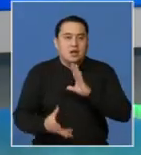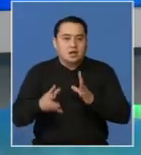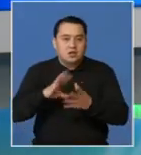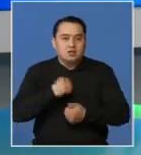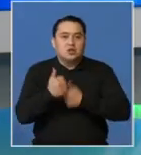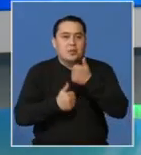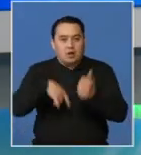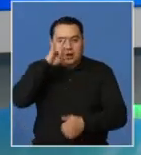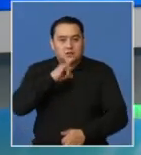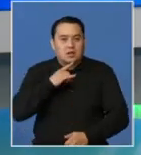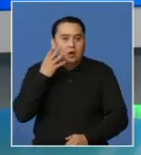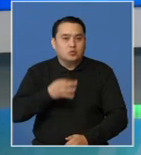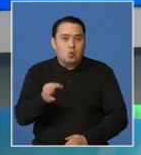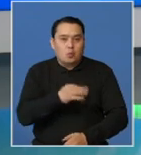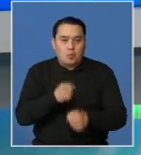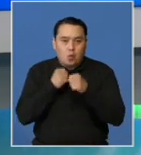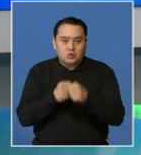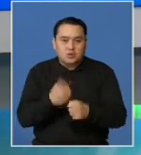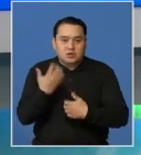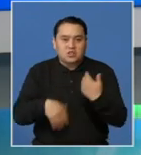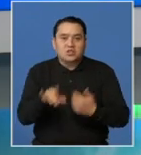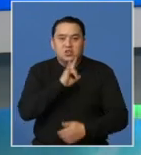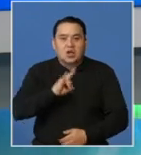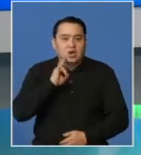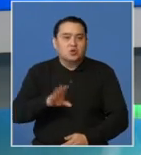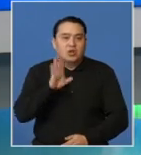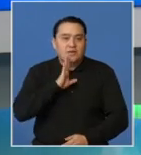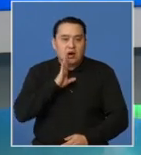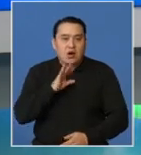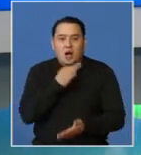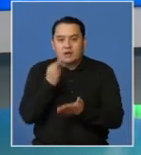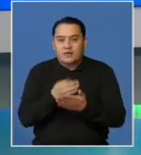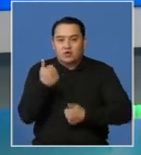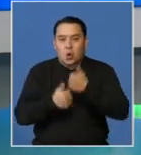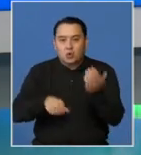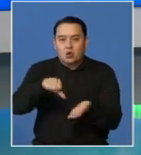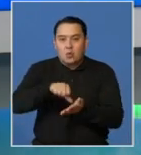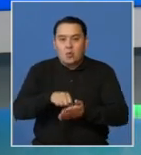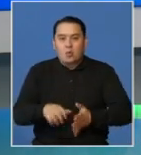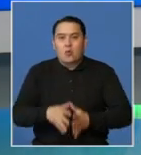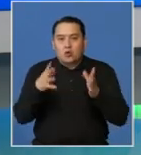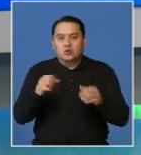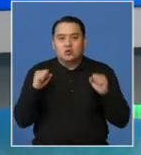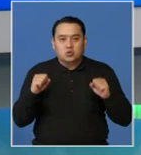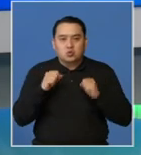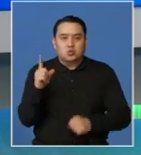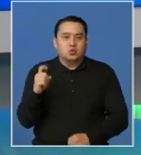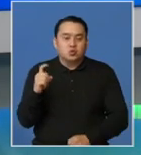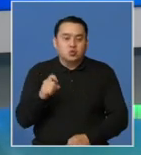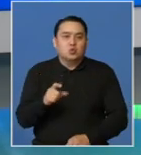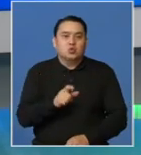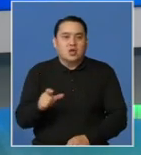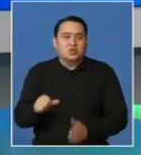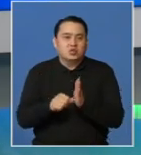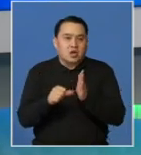Подведены итоги чемпионата Алматинской области по боксу среди женщин и девушек. В ответственных стартах приняли участие более 100 спортсменок. 60